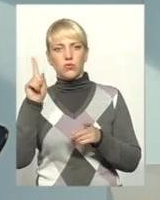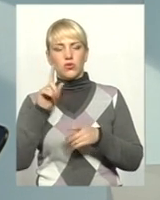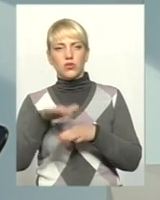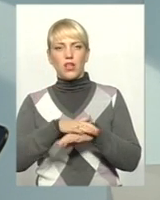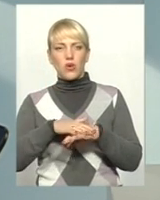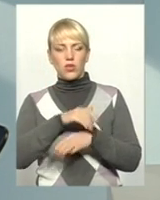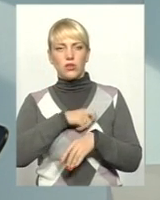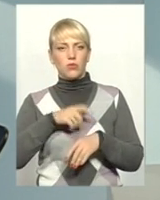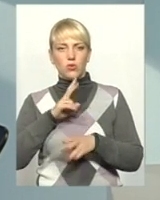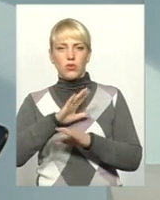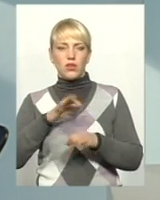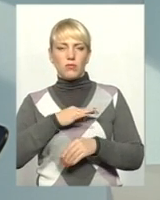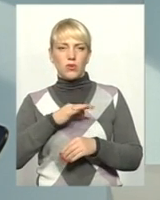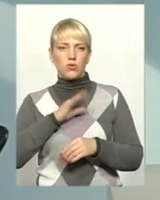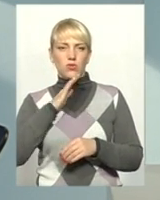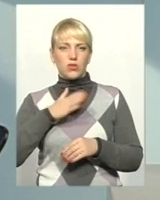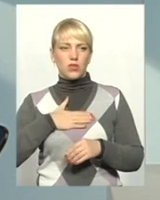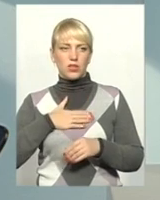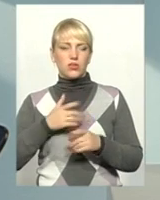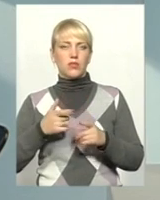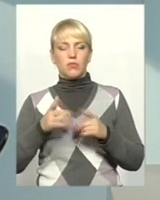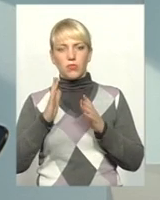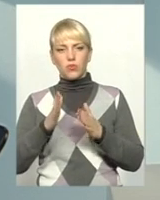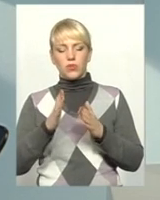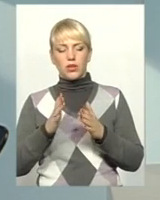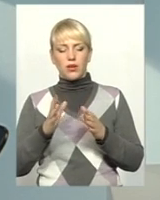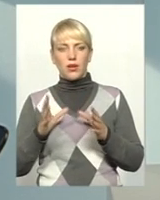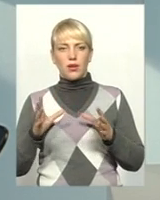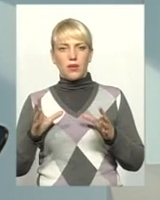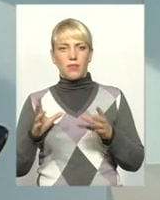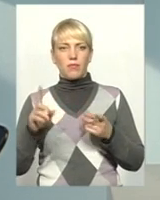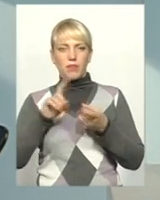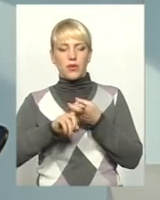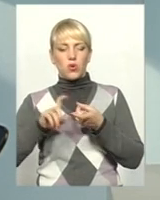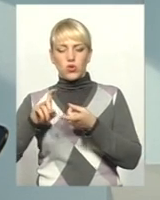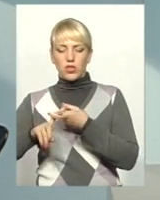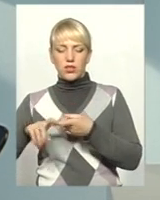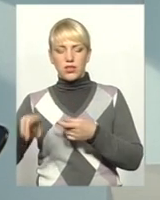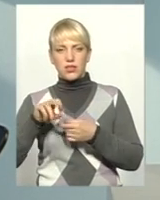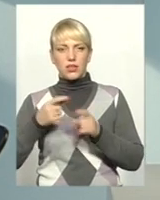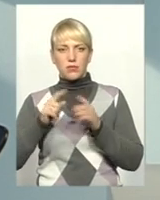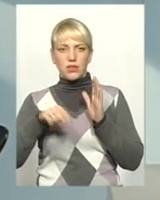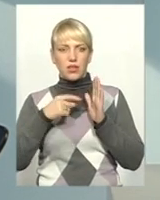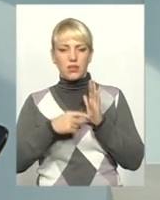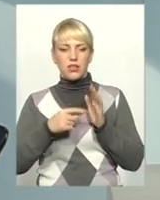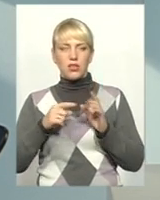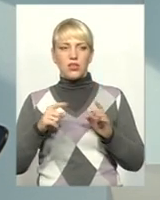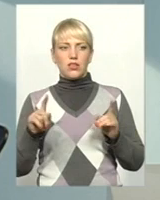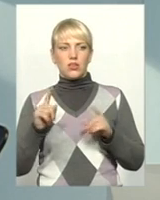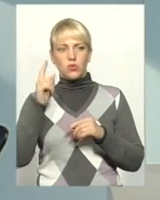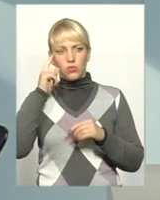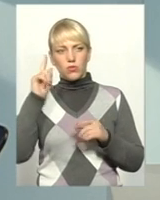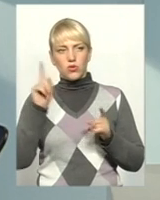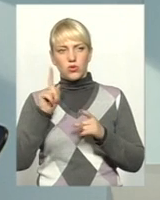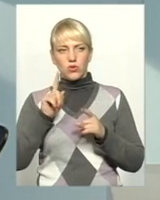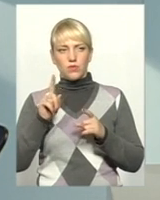які не байдужі до наших проблем, також будуть підключатися до цього питання, щоб не виходити на Кабмін, на Міністерство фінансів. Я думаю, що і